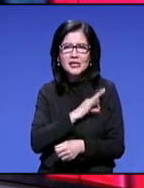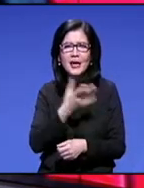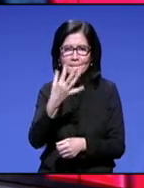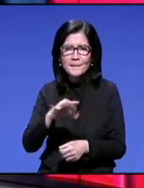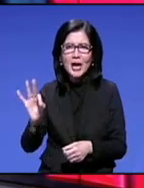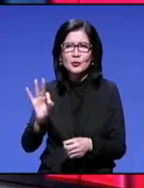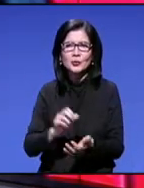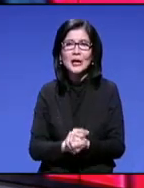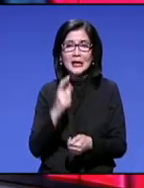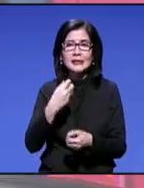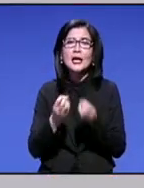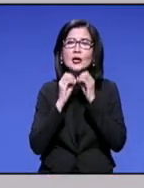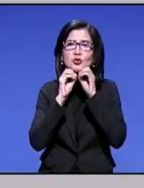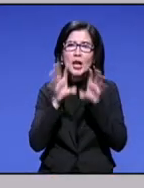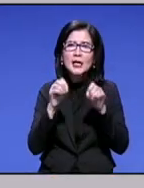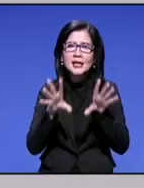isi cuitannya.